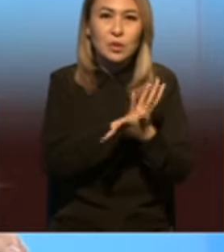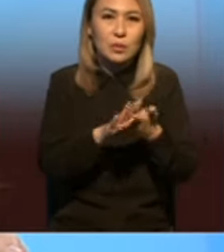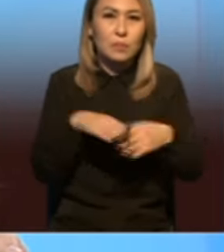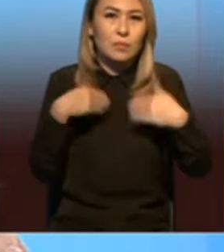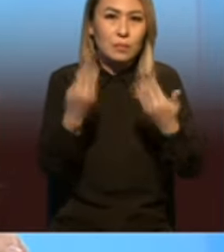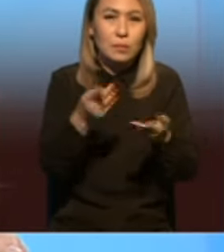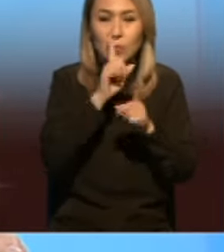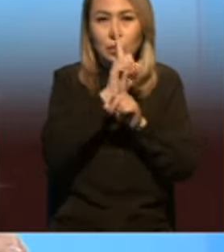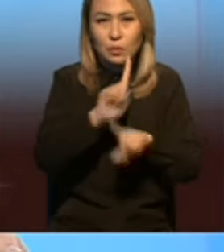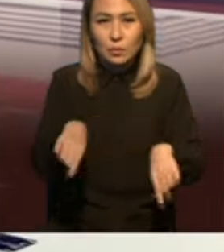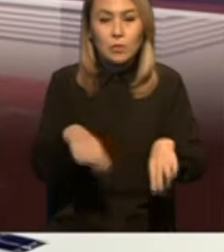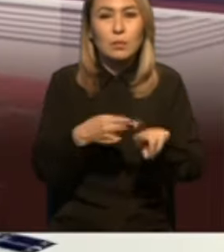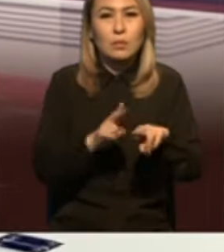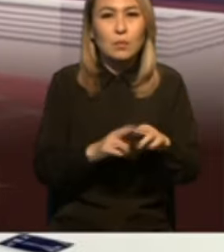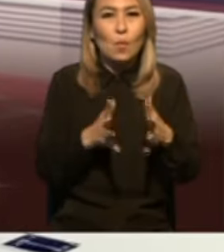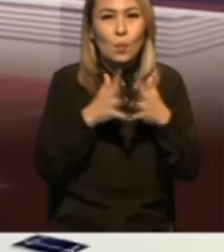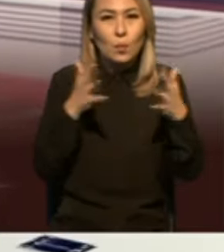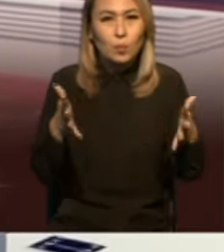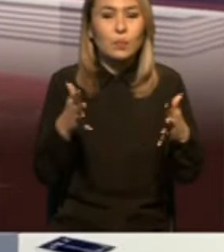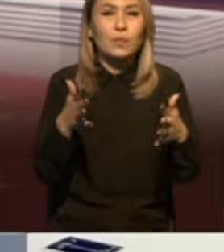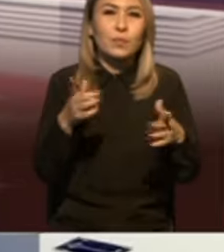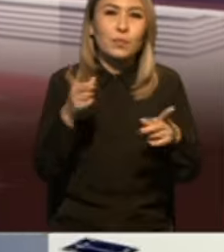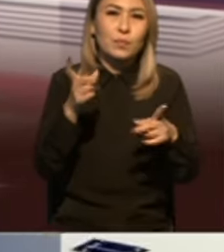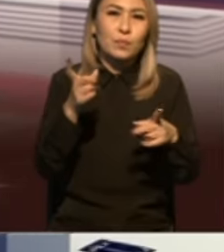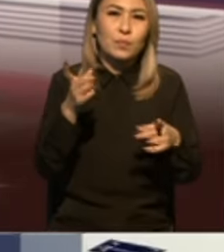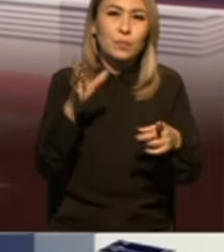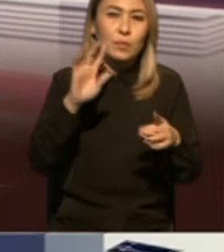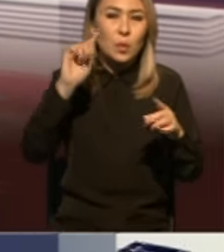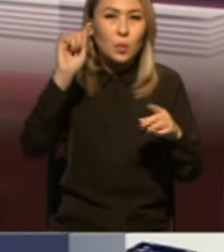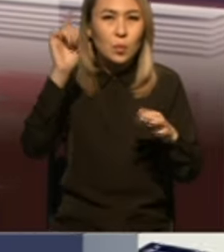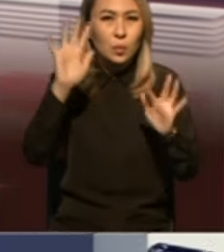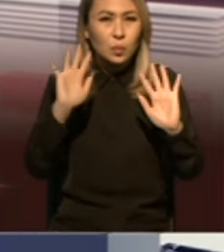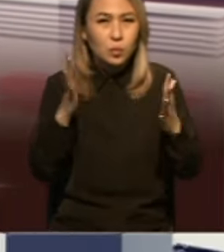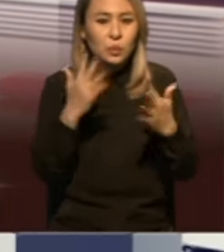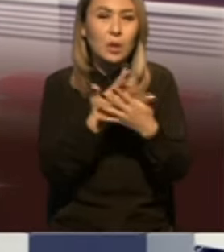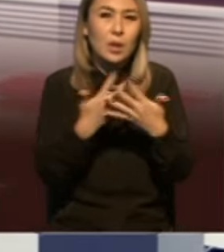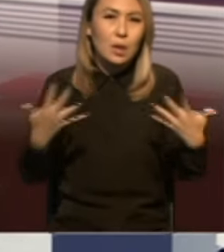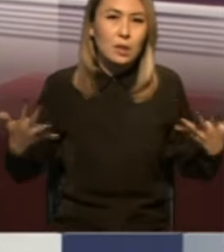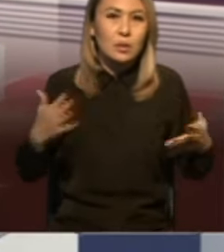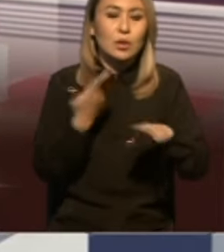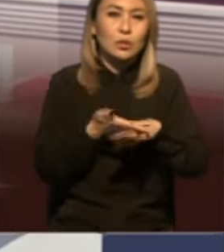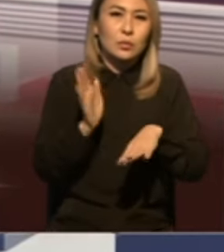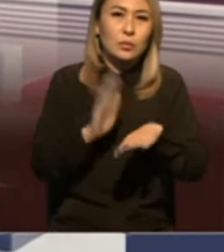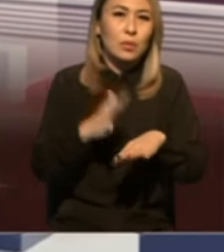бермейді. Әсіресе жаңадай бір жағынан да соғыс жағдайлар болады, жаңадай геосаяси жағдайлар